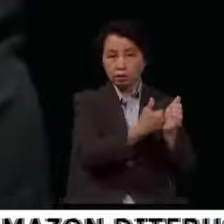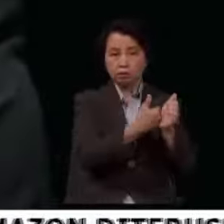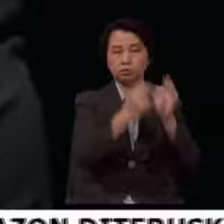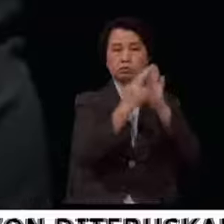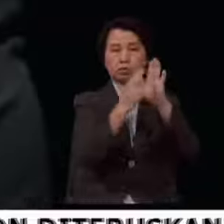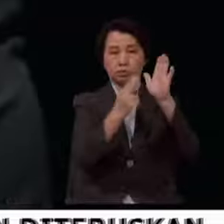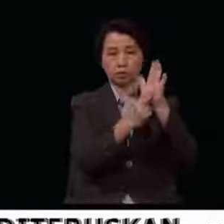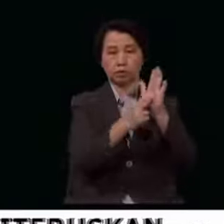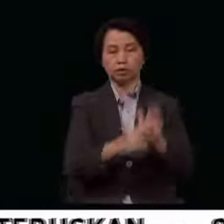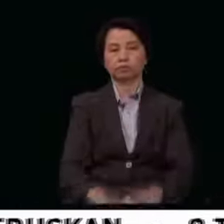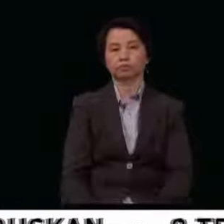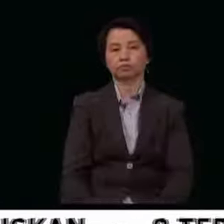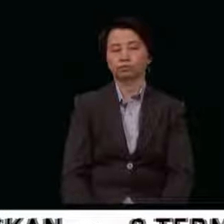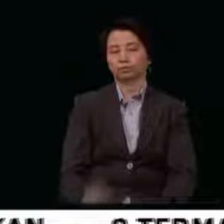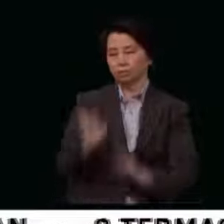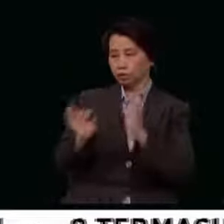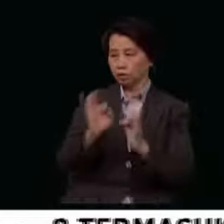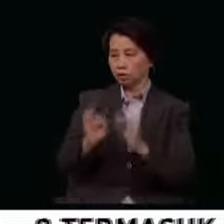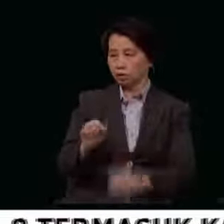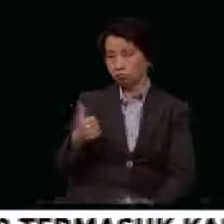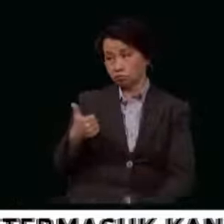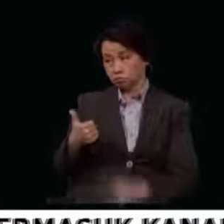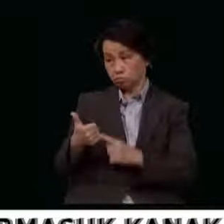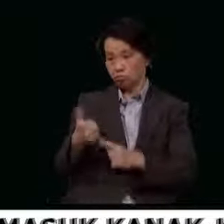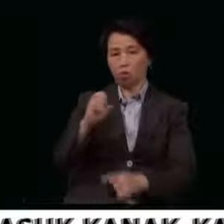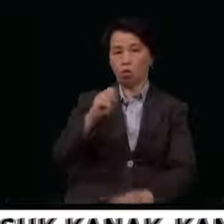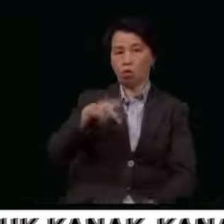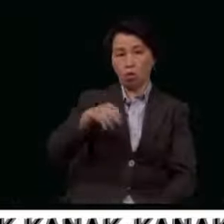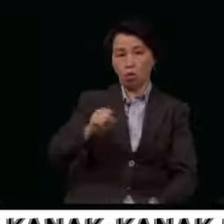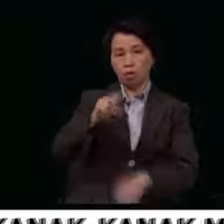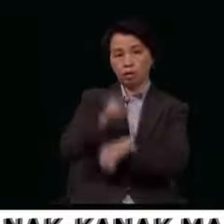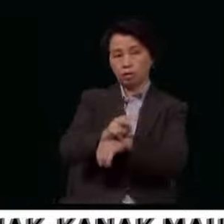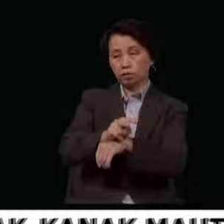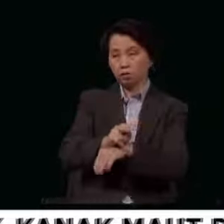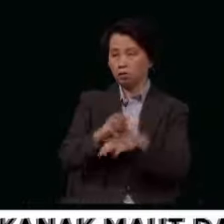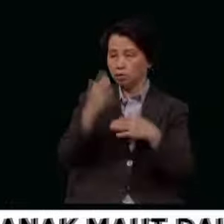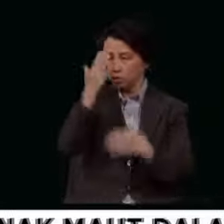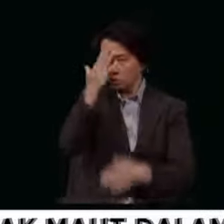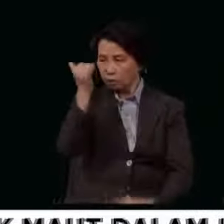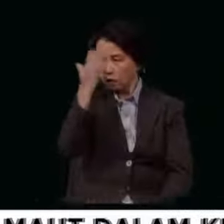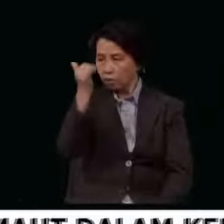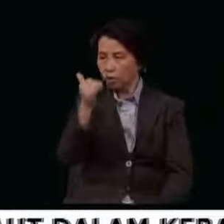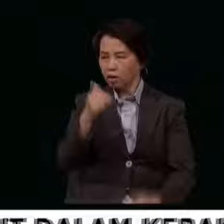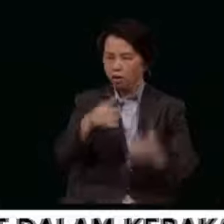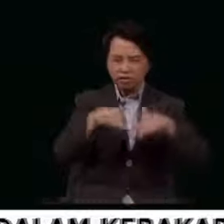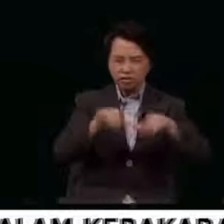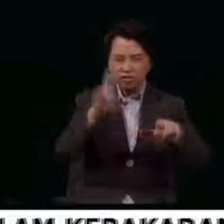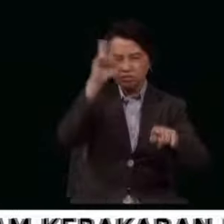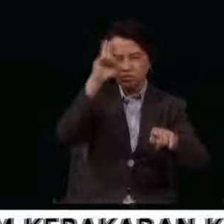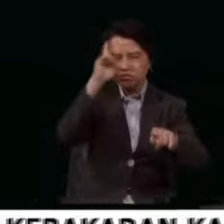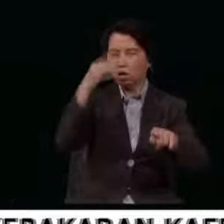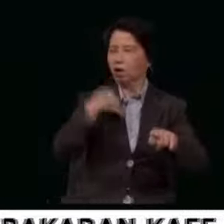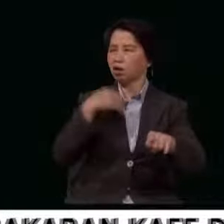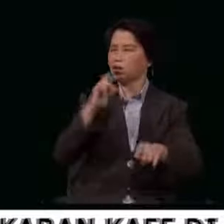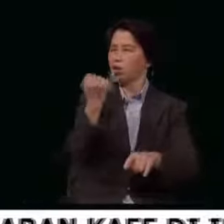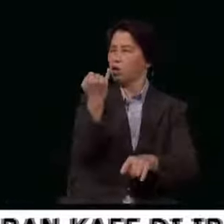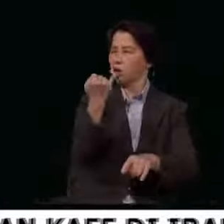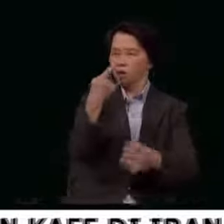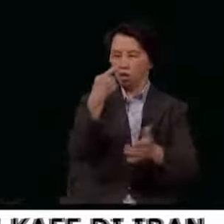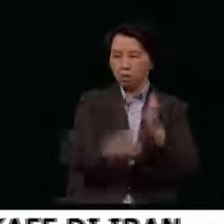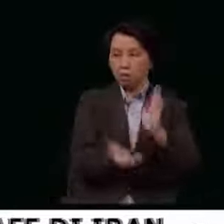tak mampu lagi ternak relakan Status Palsu sebab negara kita bersahabat remisi sebanyak dan family